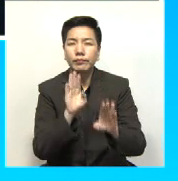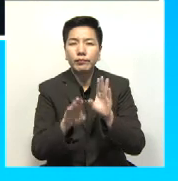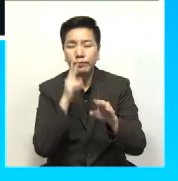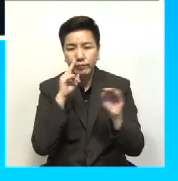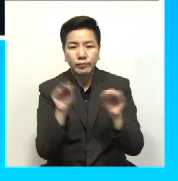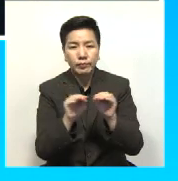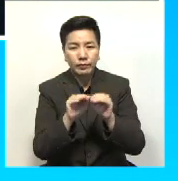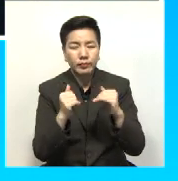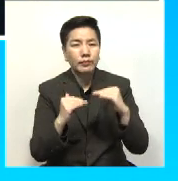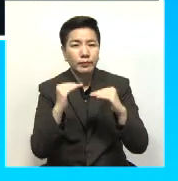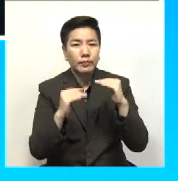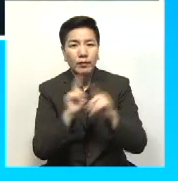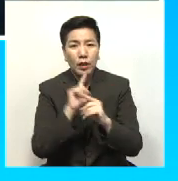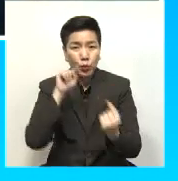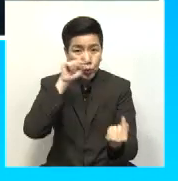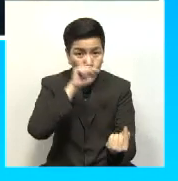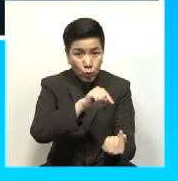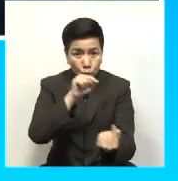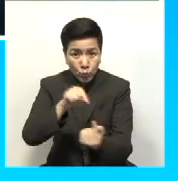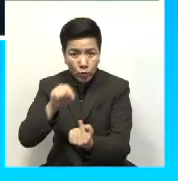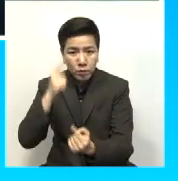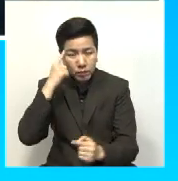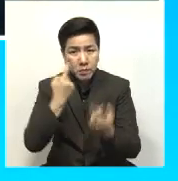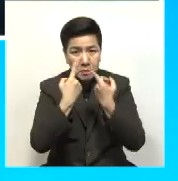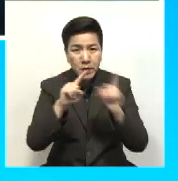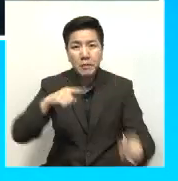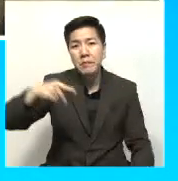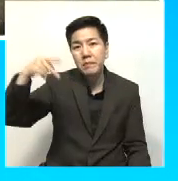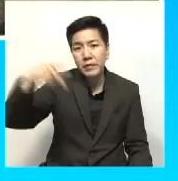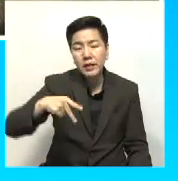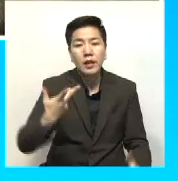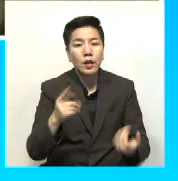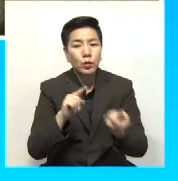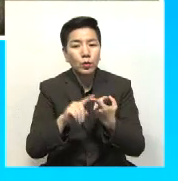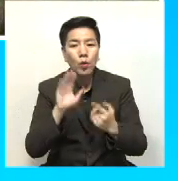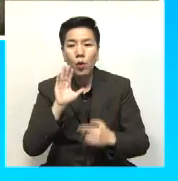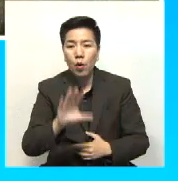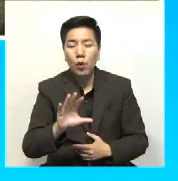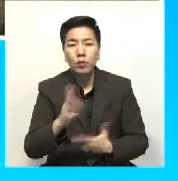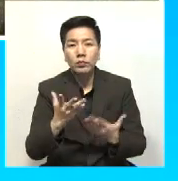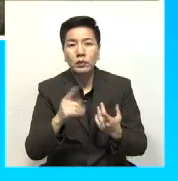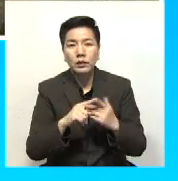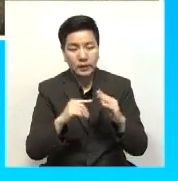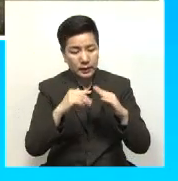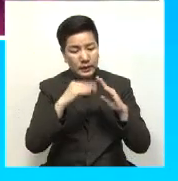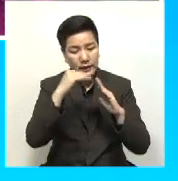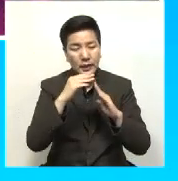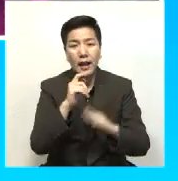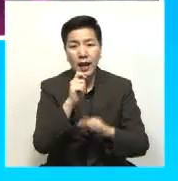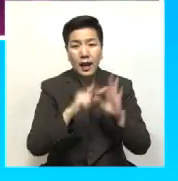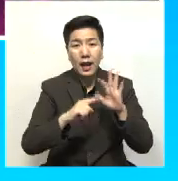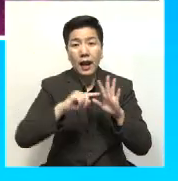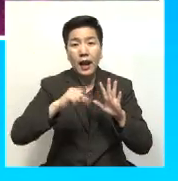ลี่ยนะครับแต่ว่าบางจุดบางบริเวณอาจจะมีลักษณะพิเศษเฉพาะอย่างเช่นแถวทางดอยอ่างขางเองภู